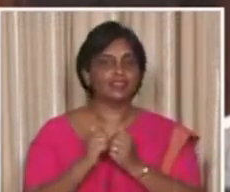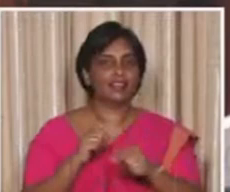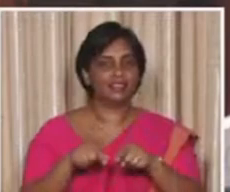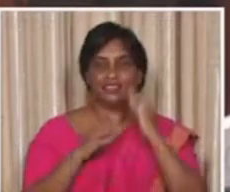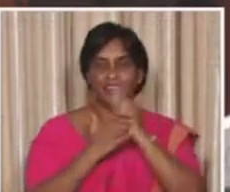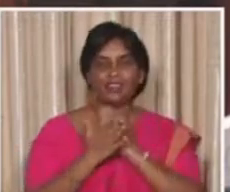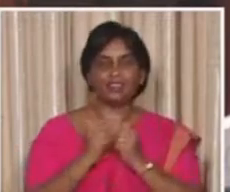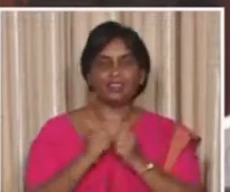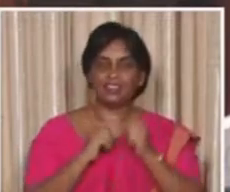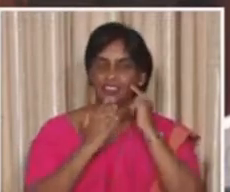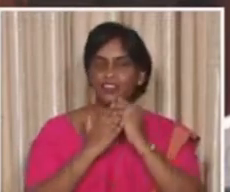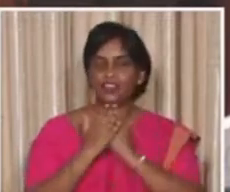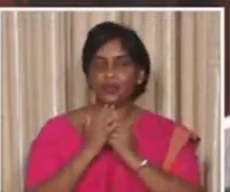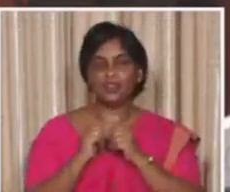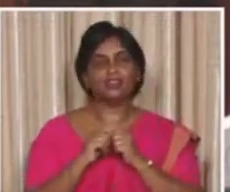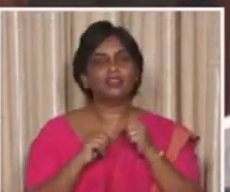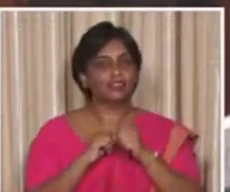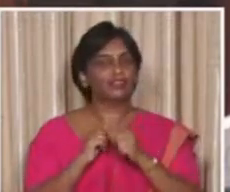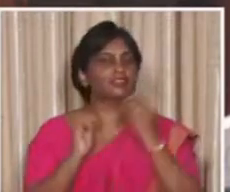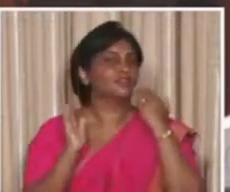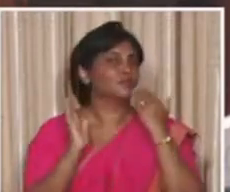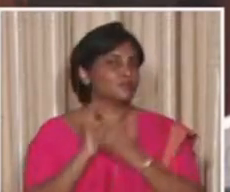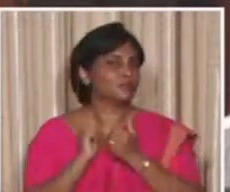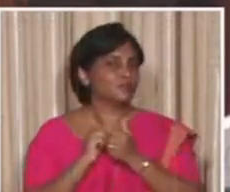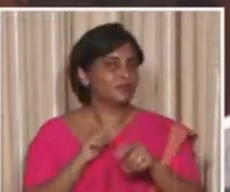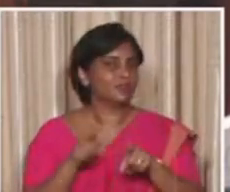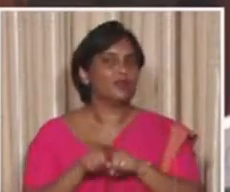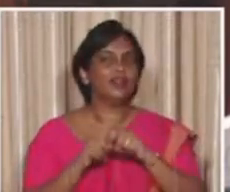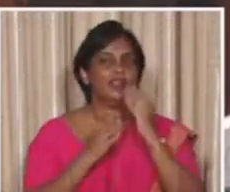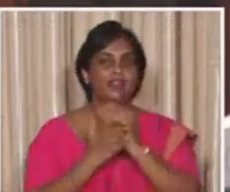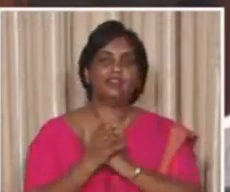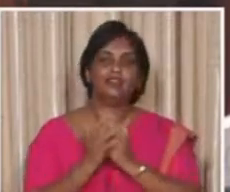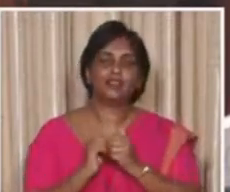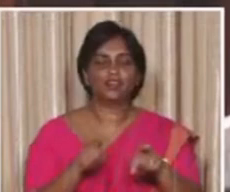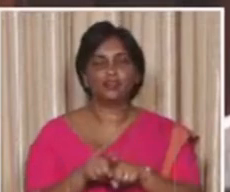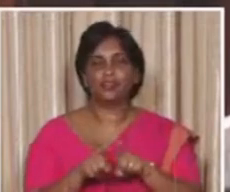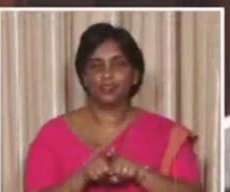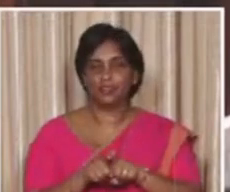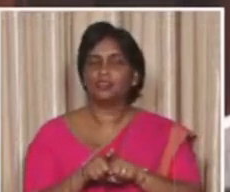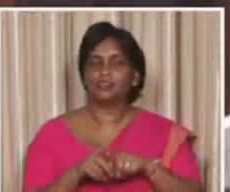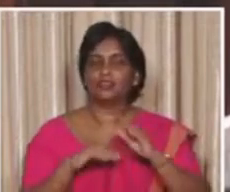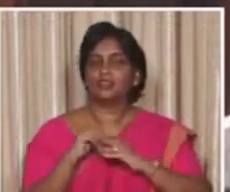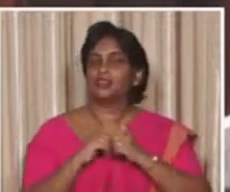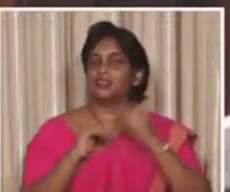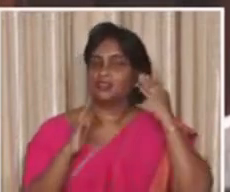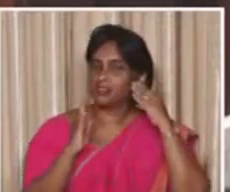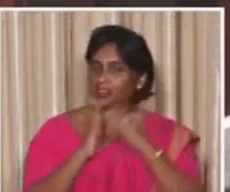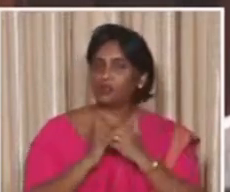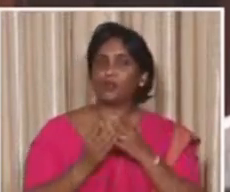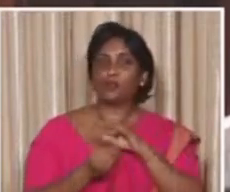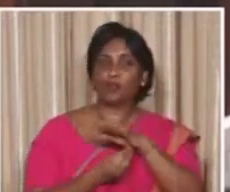விவசாயம் ஆரம்பிக்கிற பெரும்போசையில் ஆரம்பிக்கிற தேதியை குறித்து குறிக்க சொன்னால் இந்த வருடமும் அவ்வாறு செய்யவில்லை. இந்த வருடமும் அந்த உரத்துக்கான நிதி இல்லாமல்